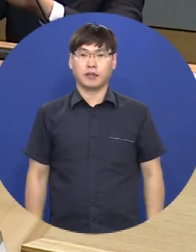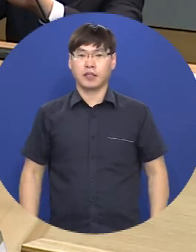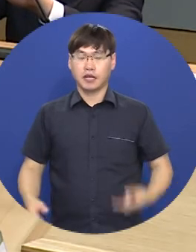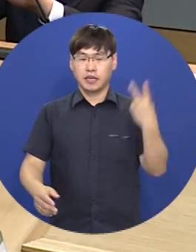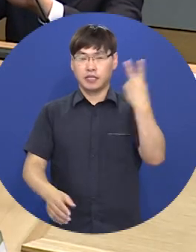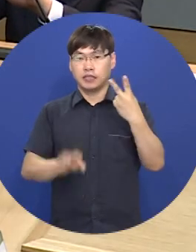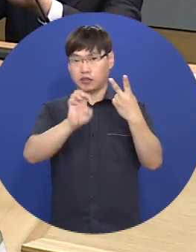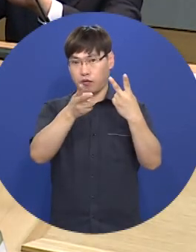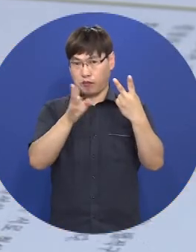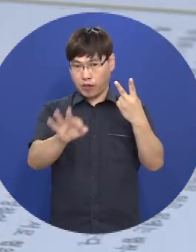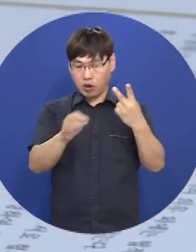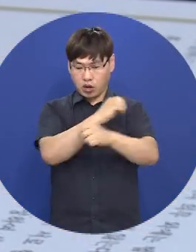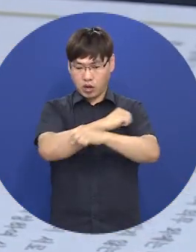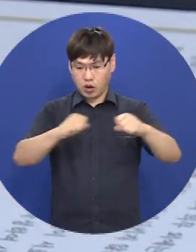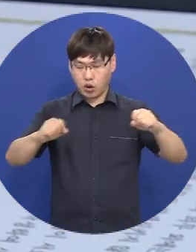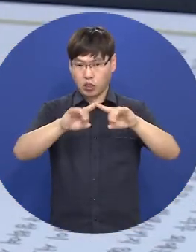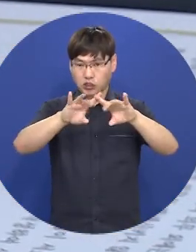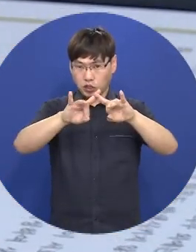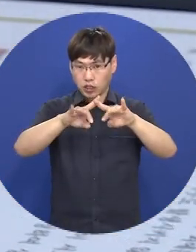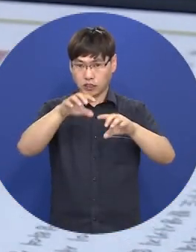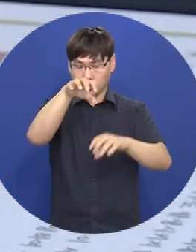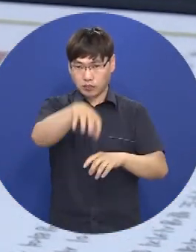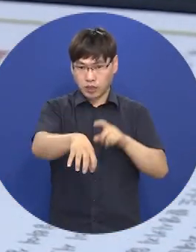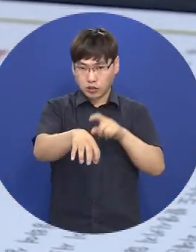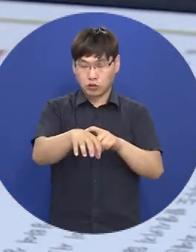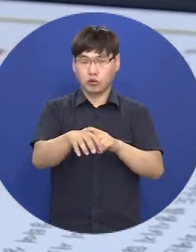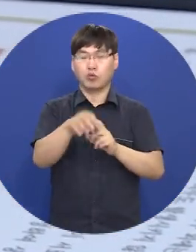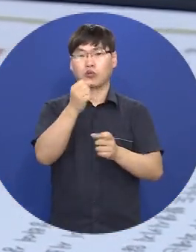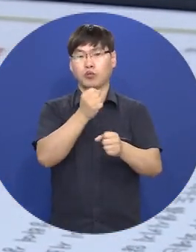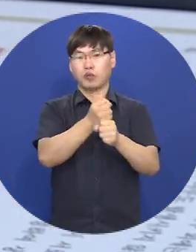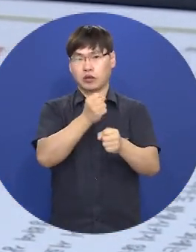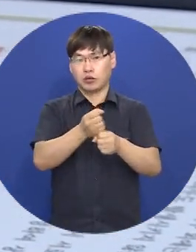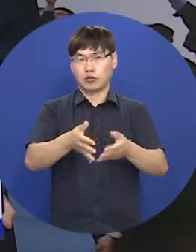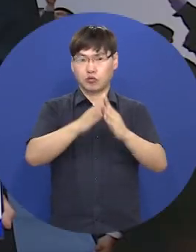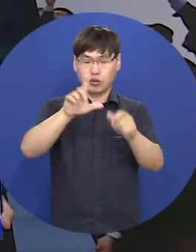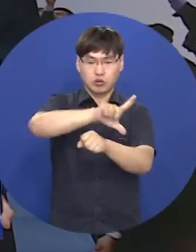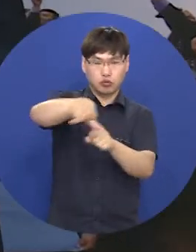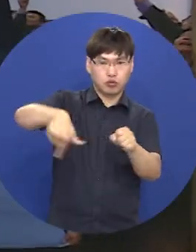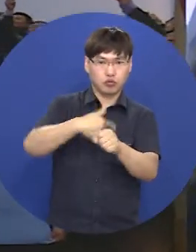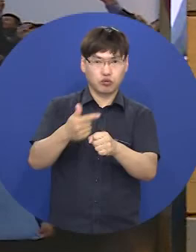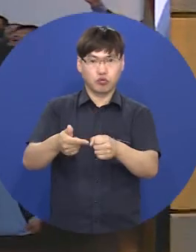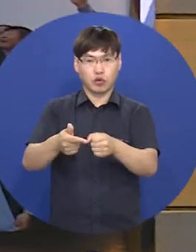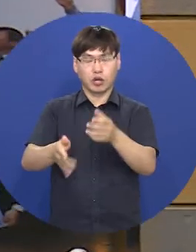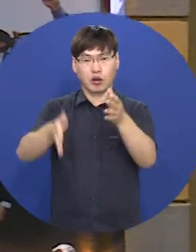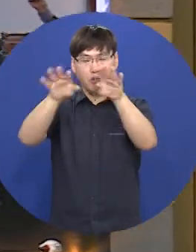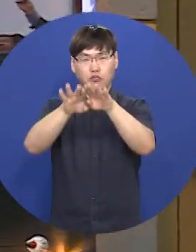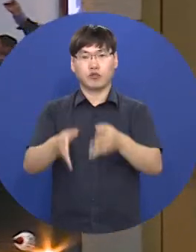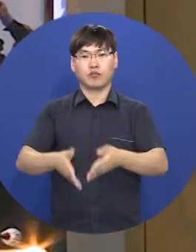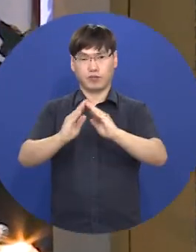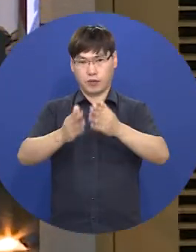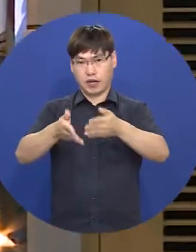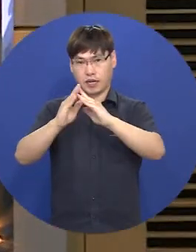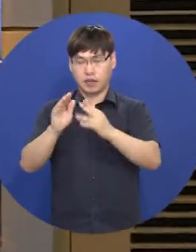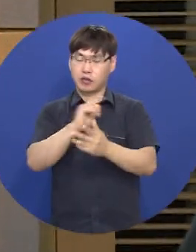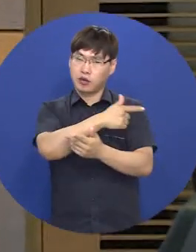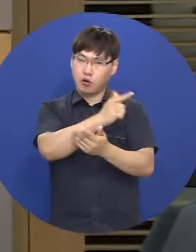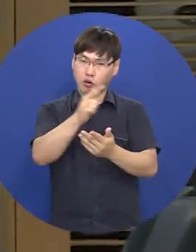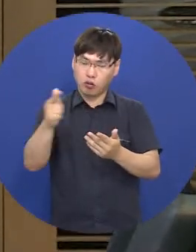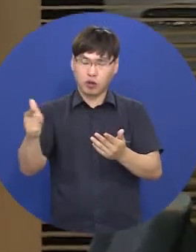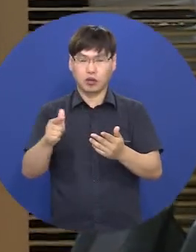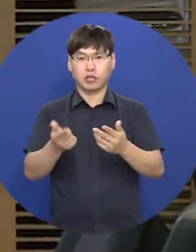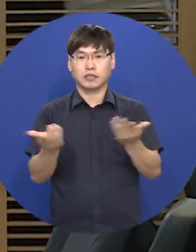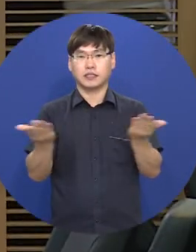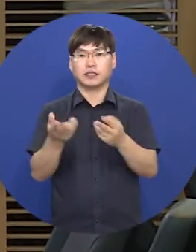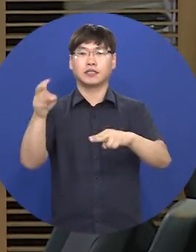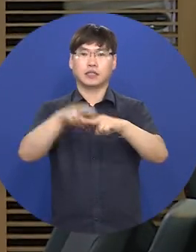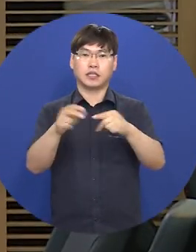약 2,000평 규모의 수소 연료전지 발전소와 향후 다양한 부대 시설이 함께 조성될 계획이며 이를 통해 다양한 신규